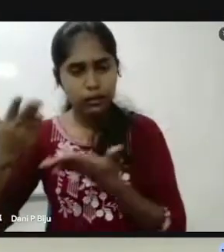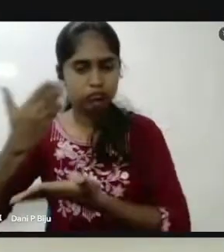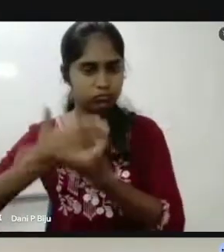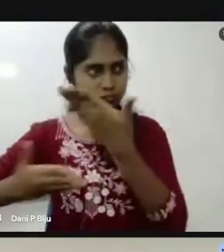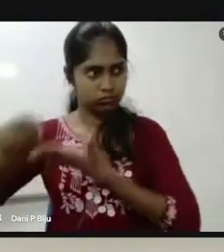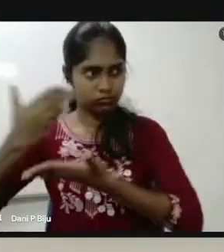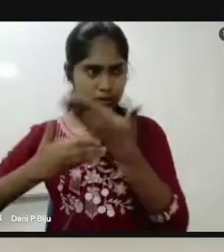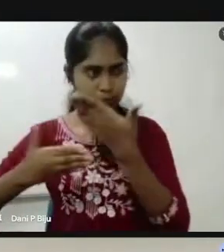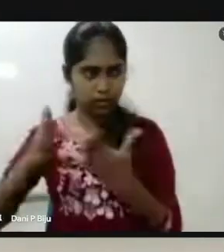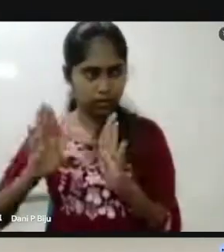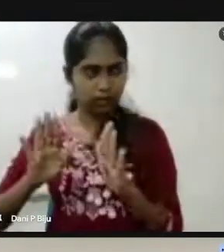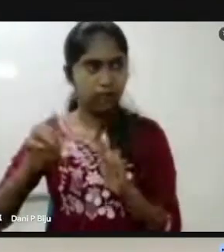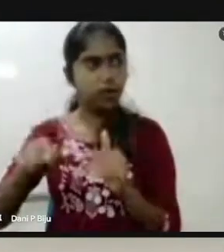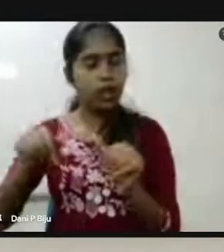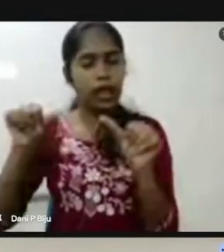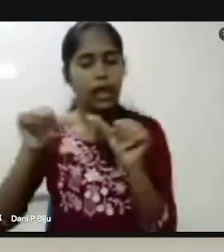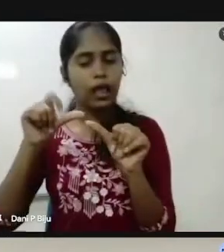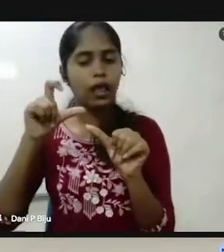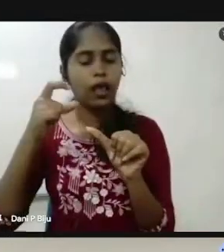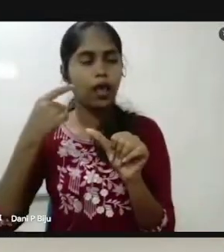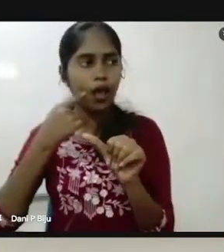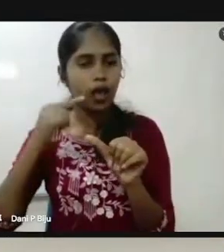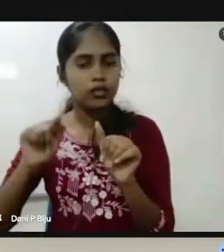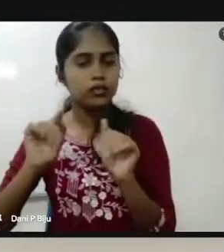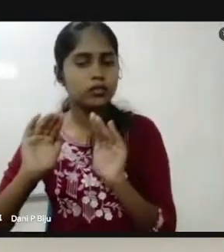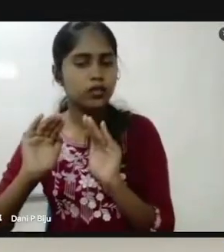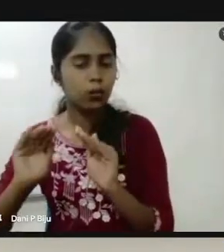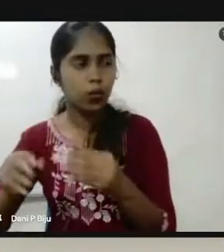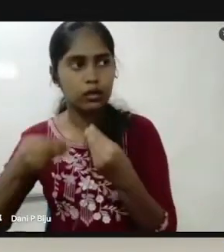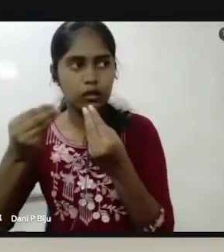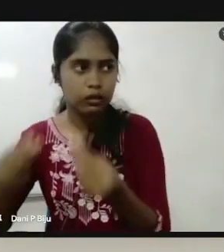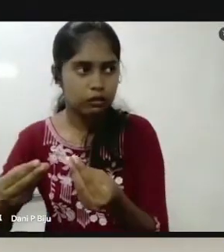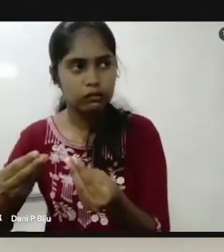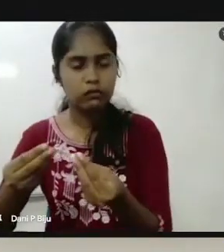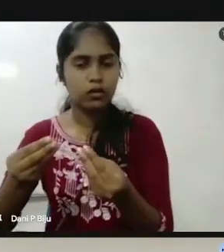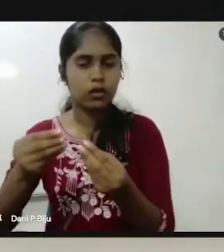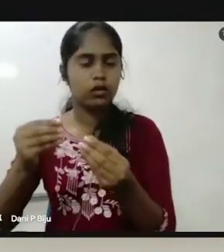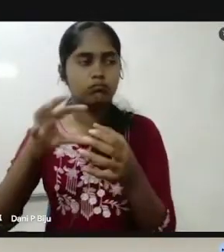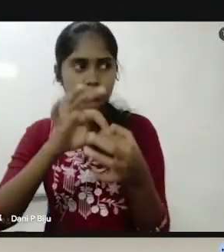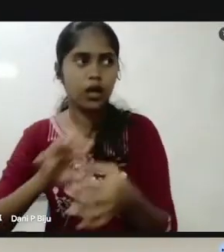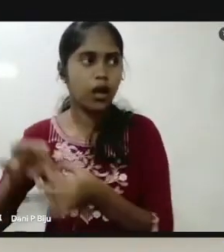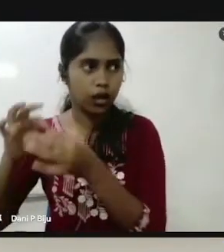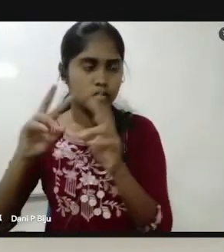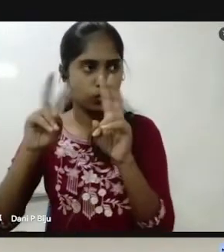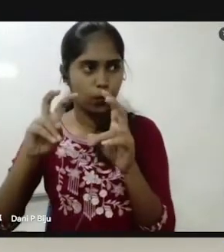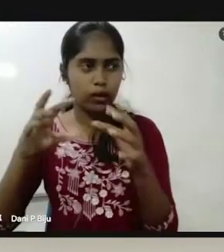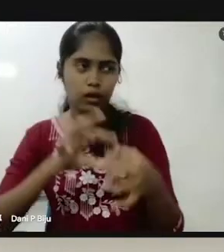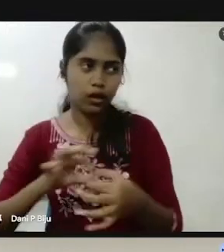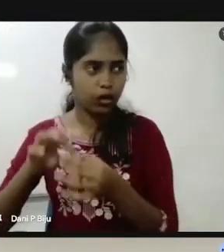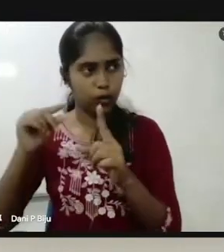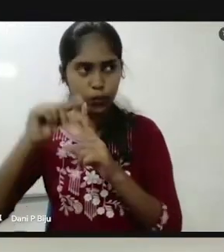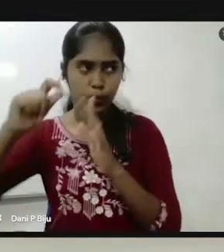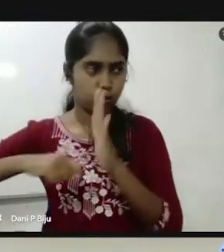ഈ AI അസിസ്റ്റൻസ് കൊടുക്കാൻ പറ്റുന്ന ഇത് ഏതൊക്കെയാണെന്നുള്ളതായിരുന്നു. അപ്പം